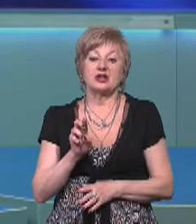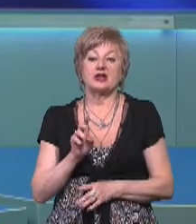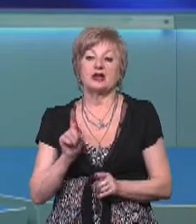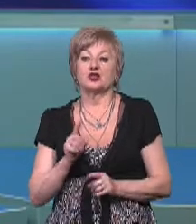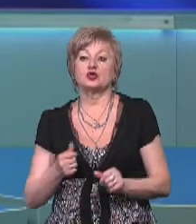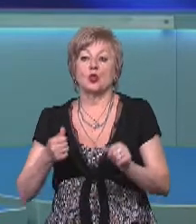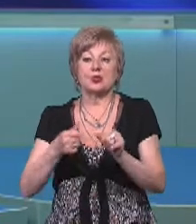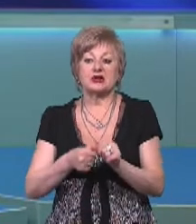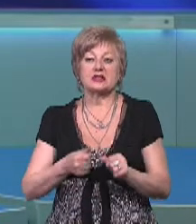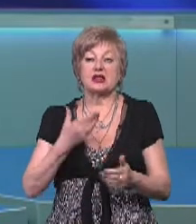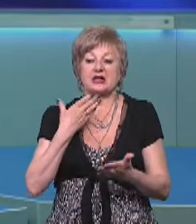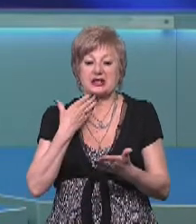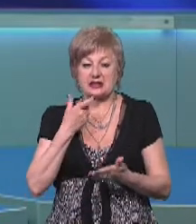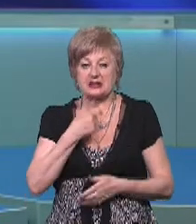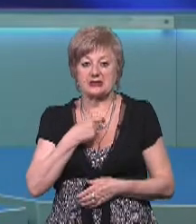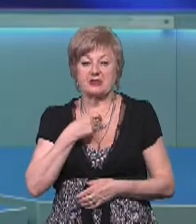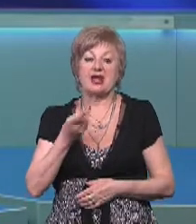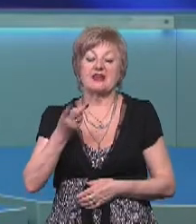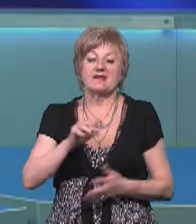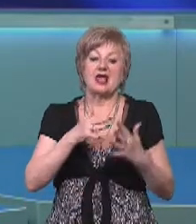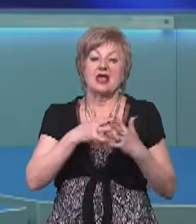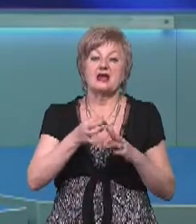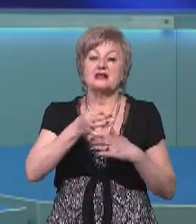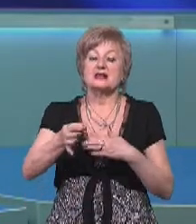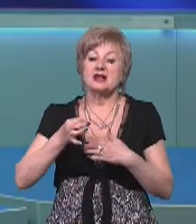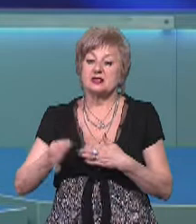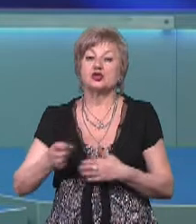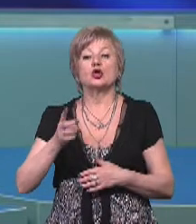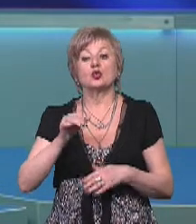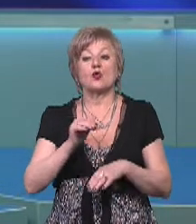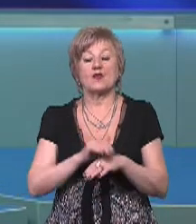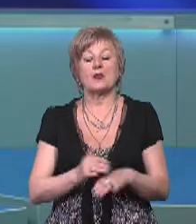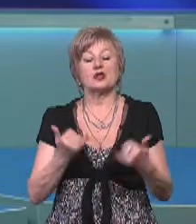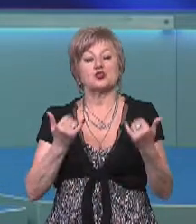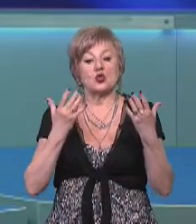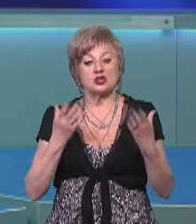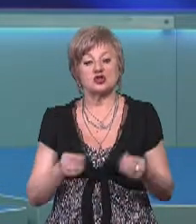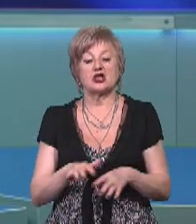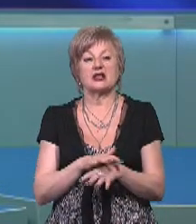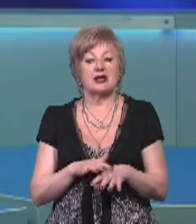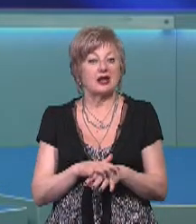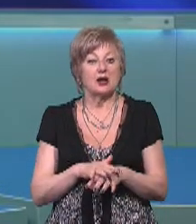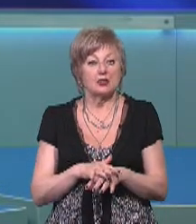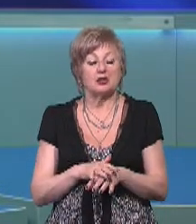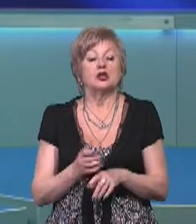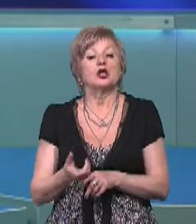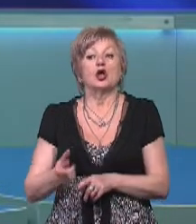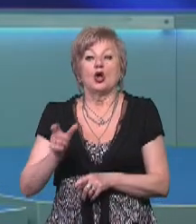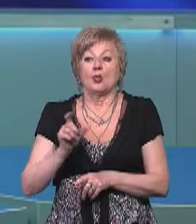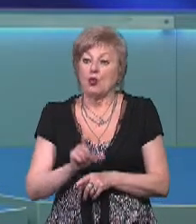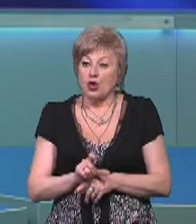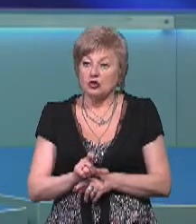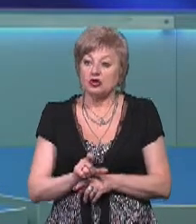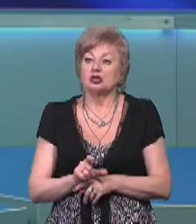приєднало до себе суміжні дві сільські території. Але фактично у нас на сьогоднішній день громад значно більше. Зараз